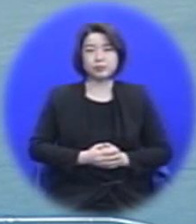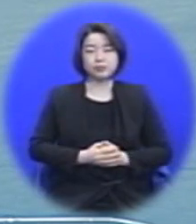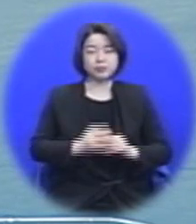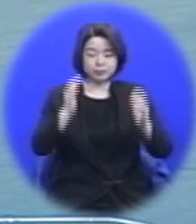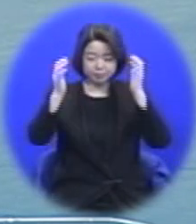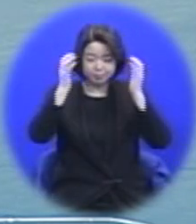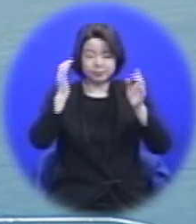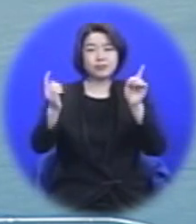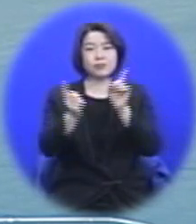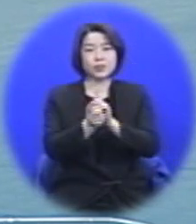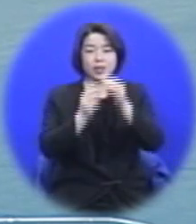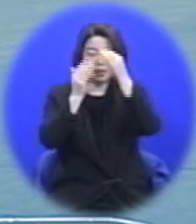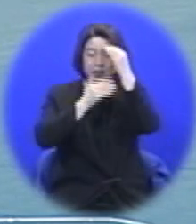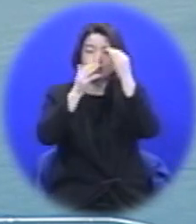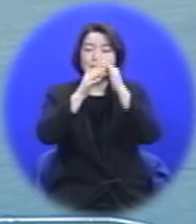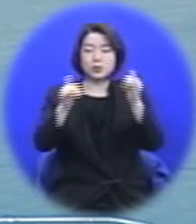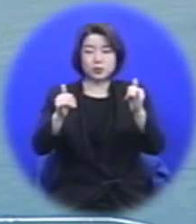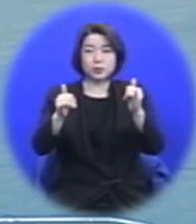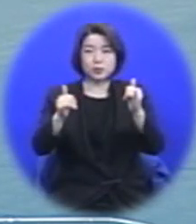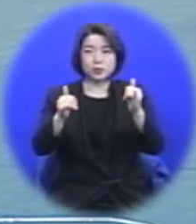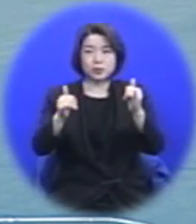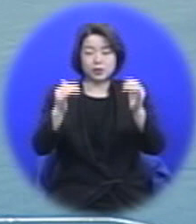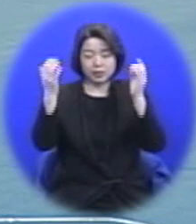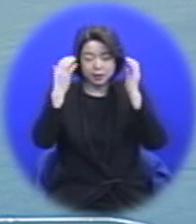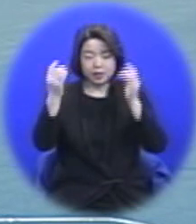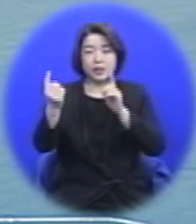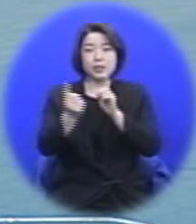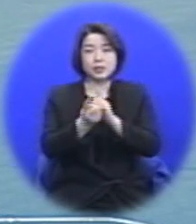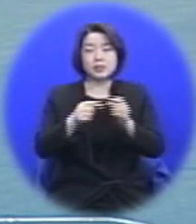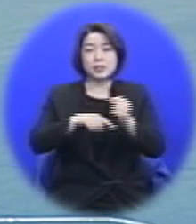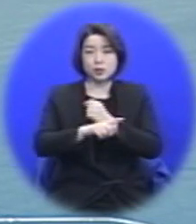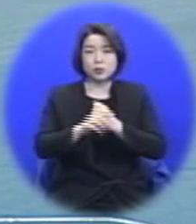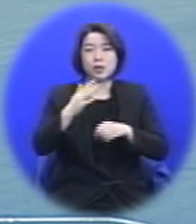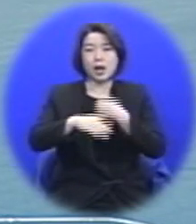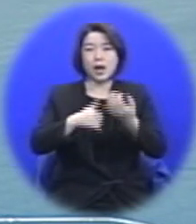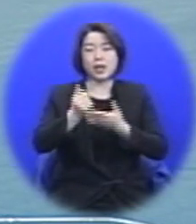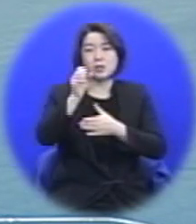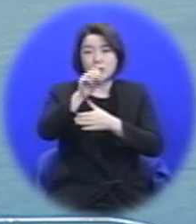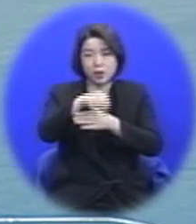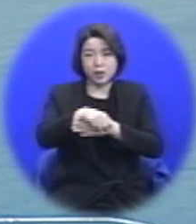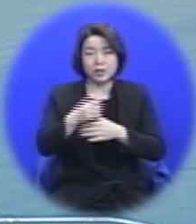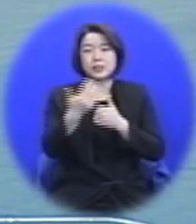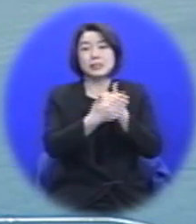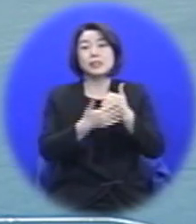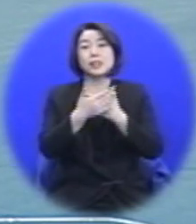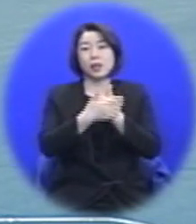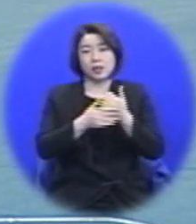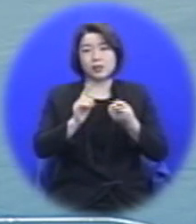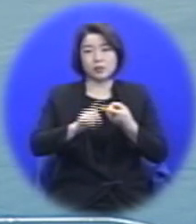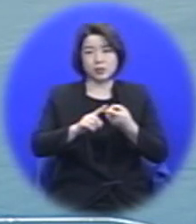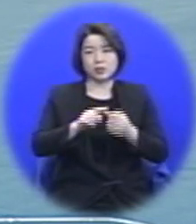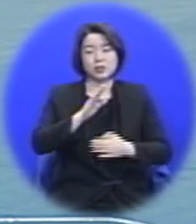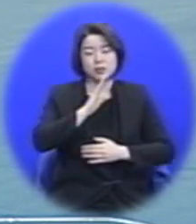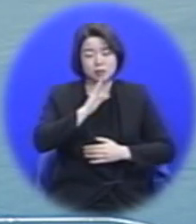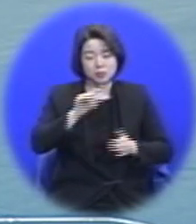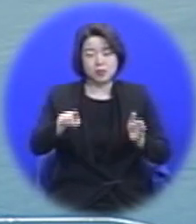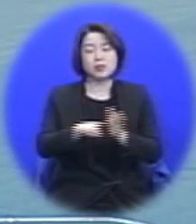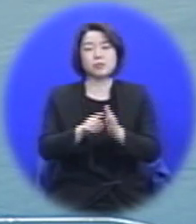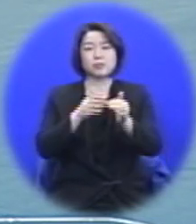환난을 당하는, 성도가 환난을 당하는 것은 하나님께서 허락하신 은혜라는 사실을 정말